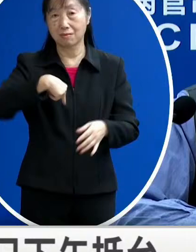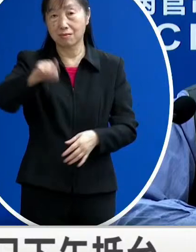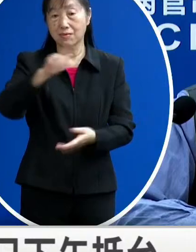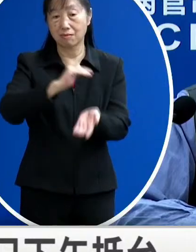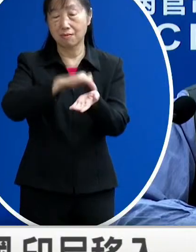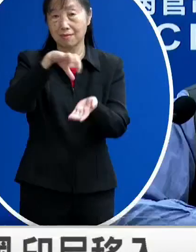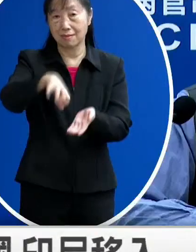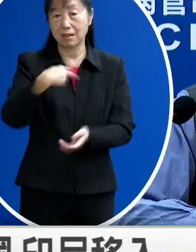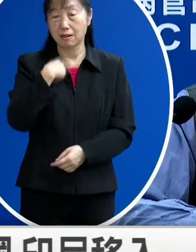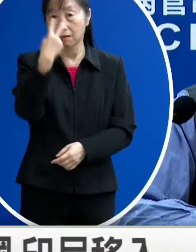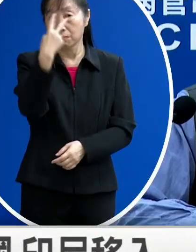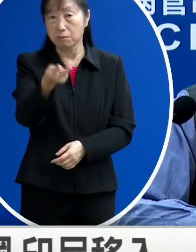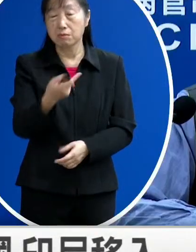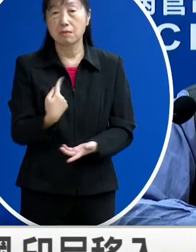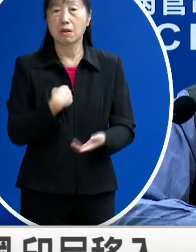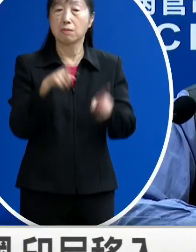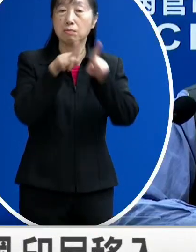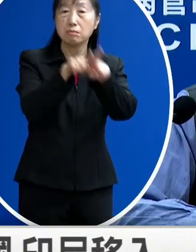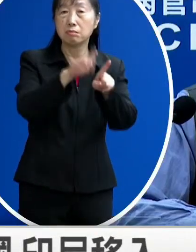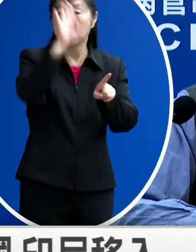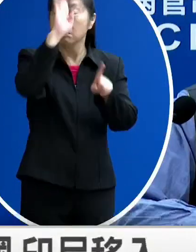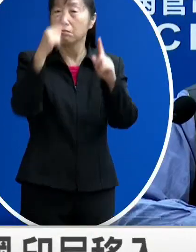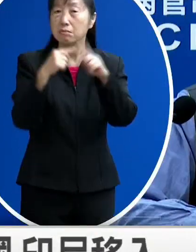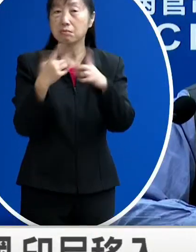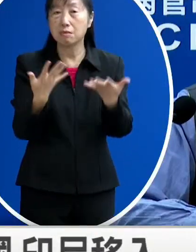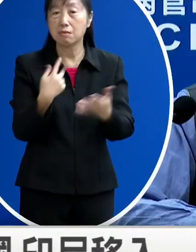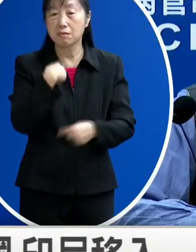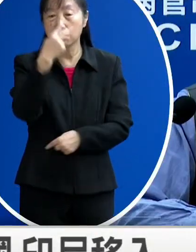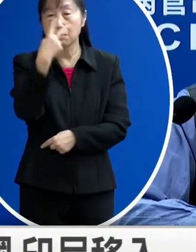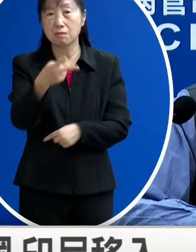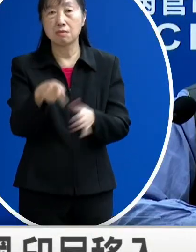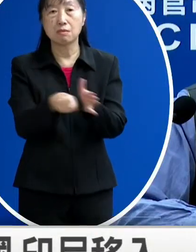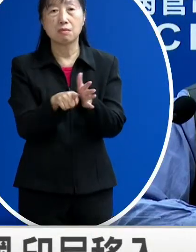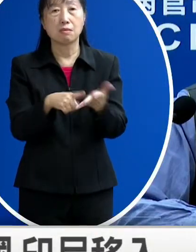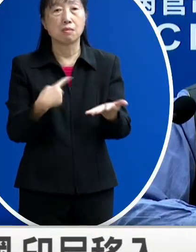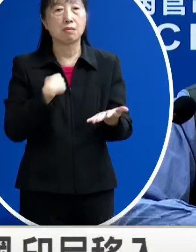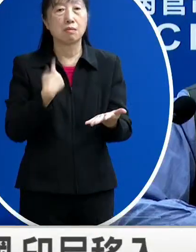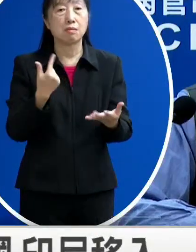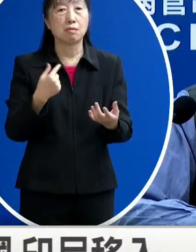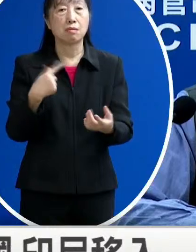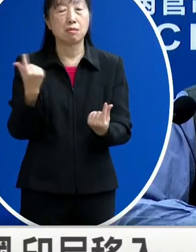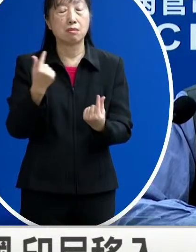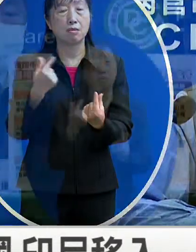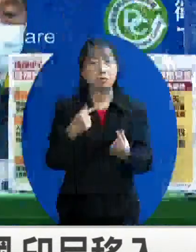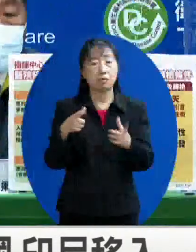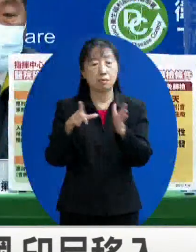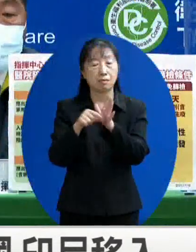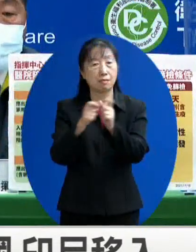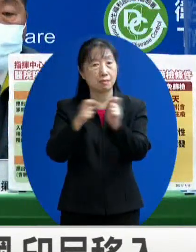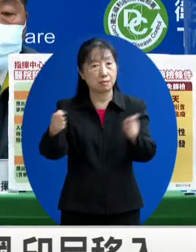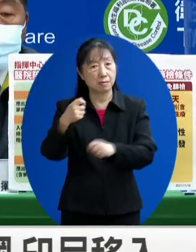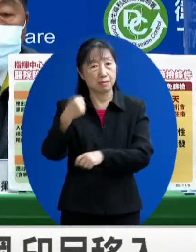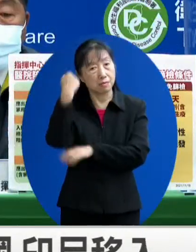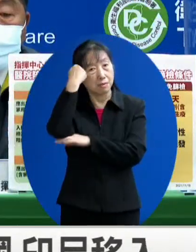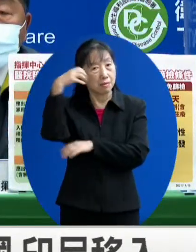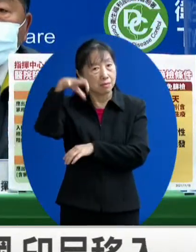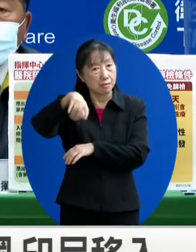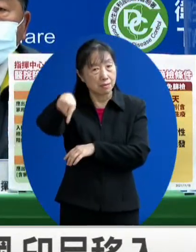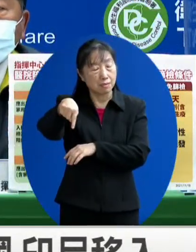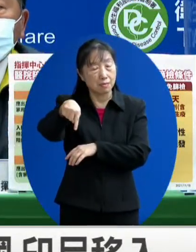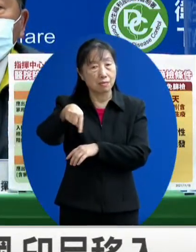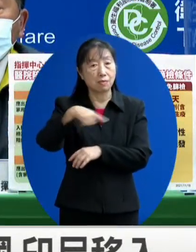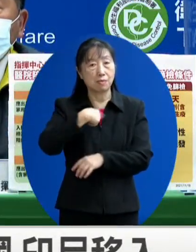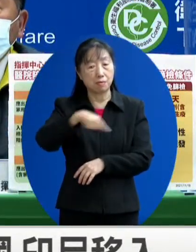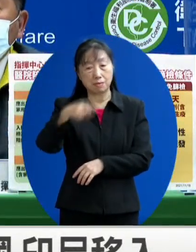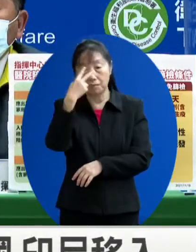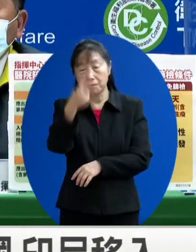病，就是陪病探病，那还有住宿式机构、长照机构的访视，免筛检